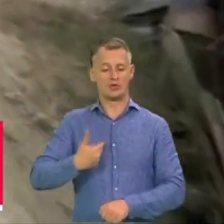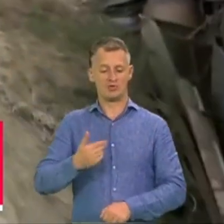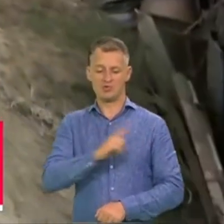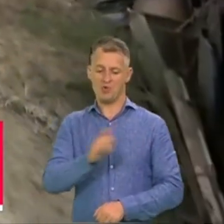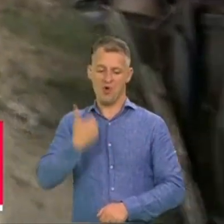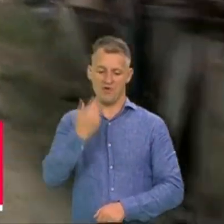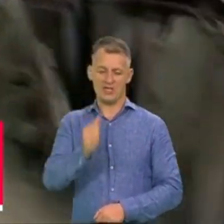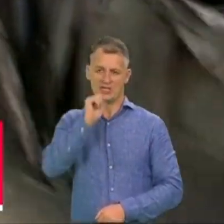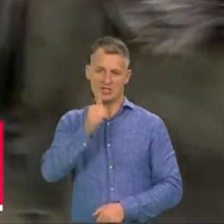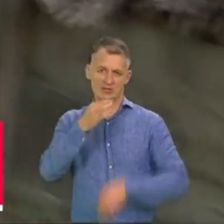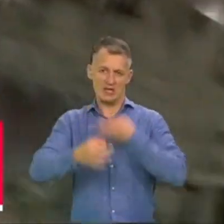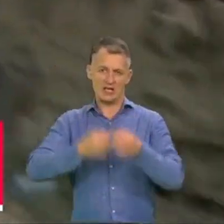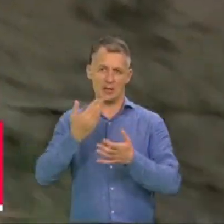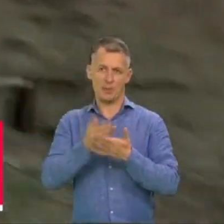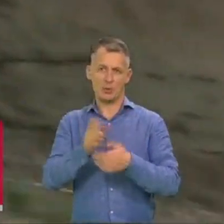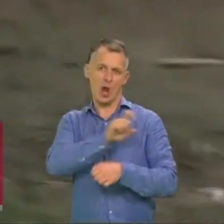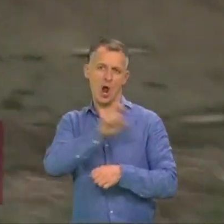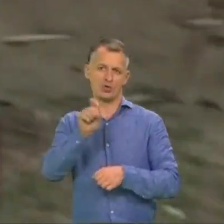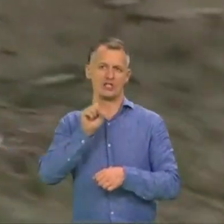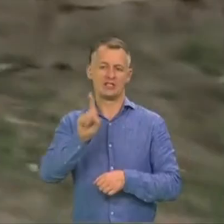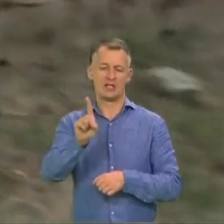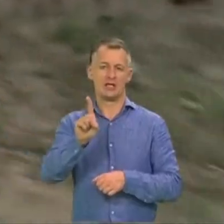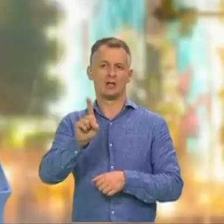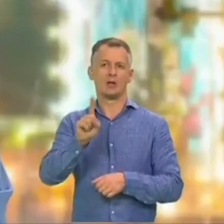până acum un comentariu cu referire la acuzațiile Moscovei.